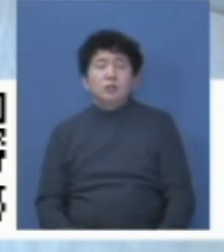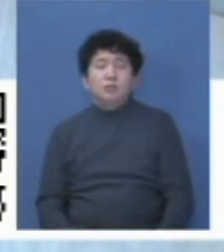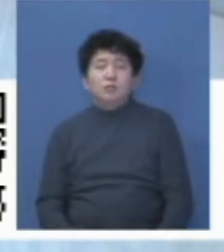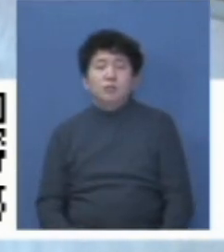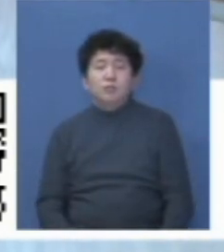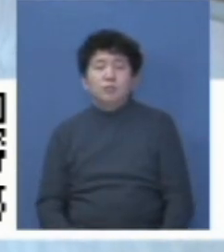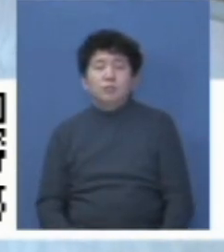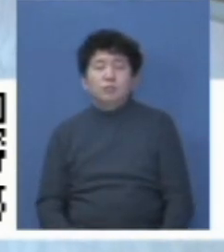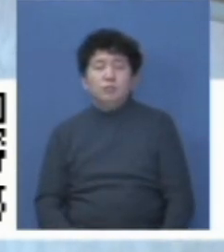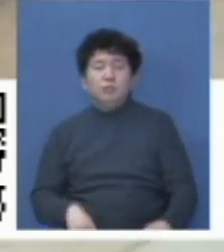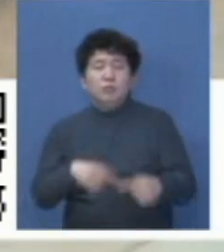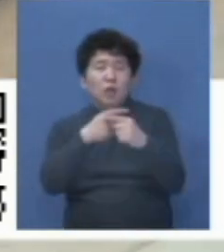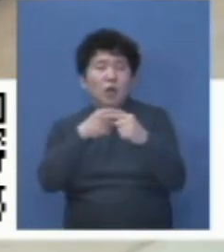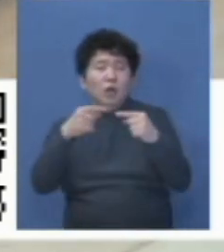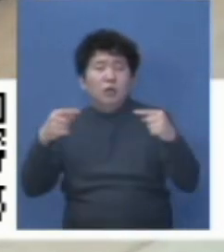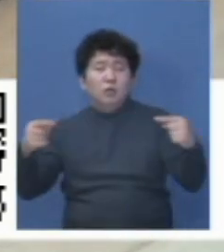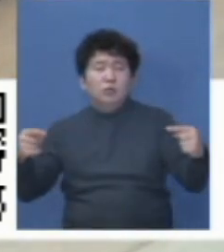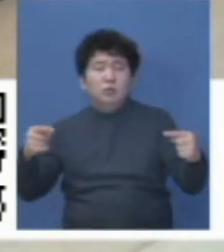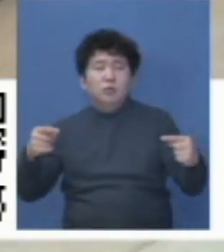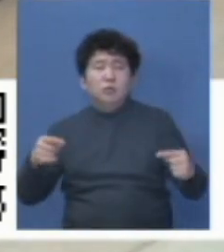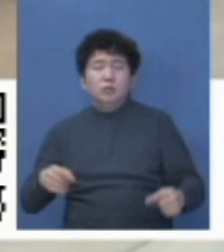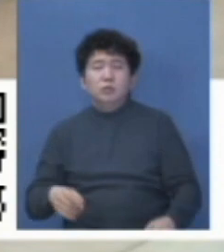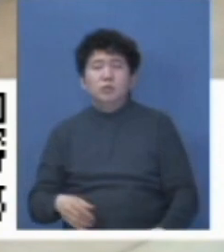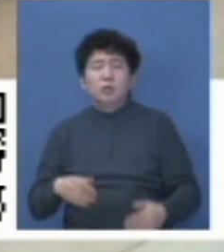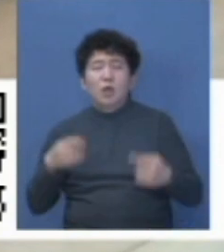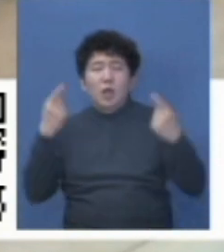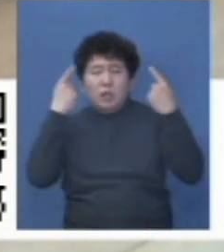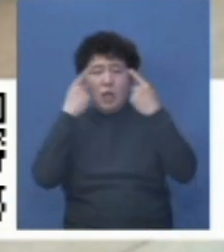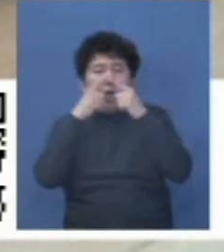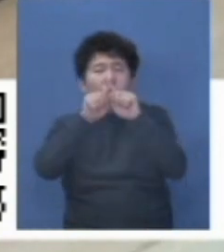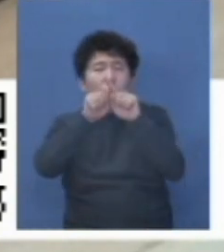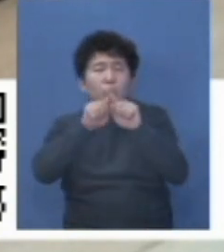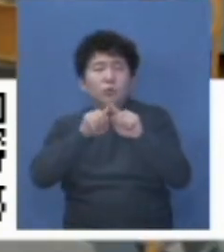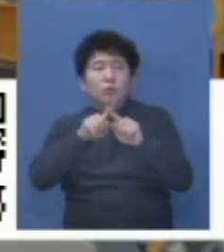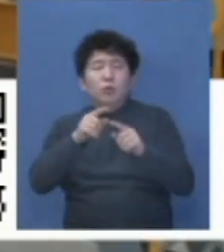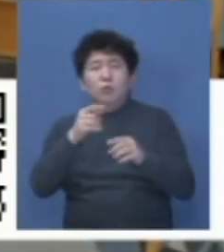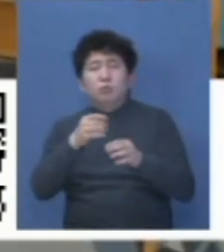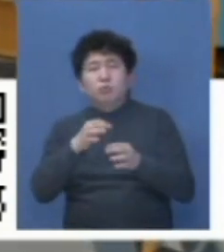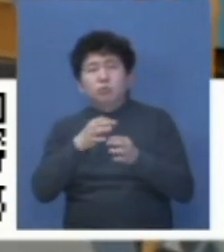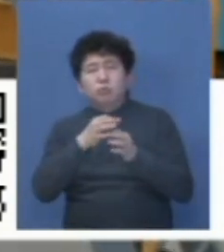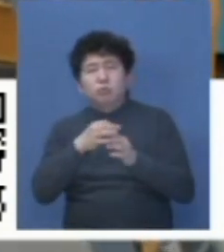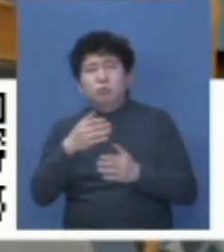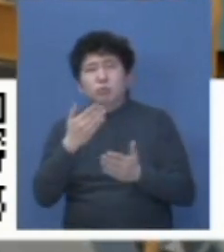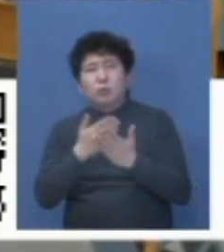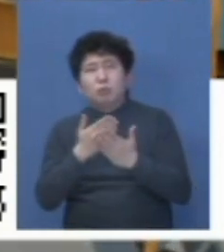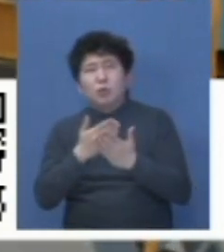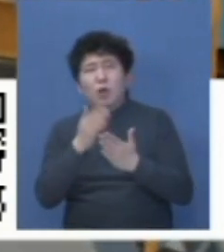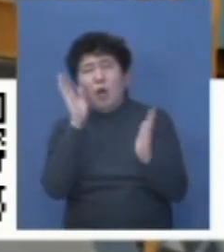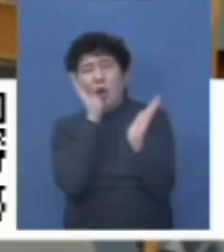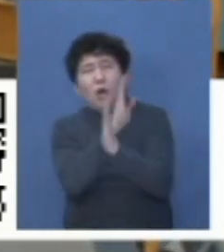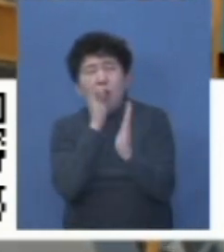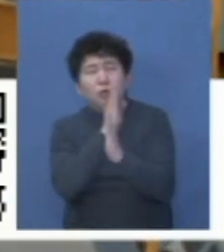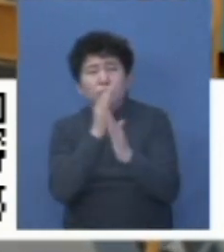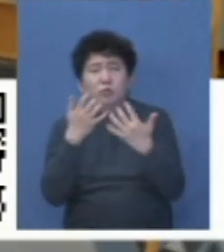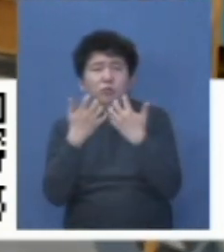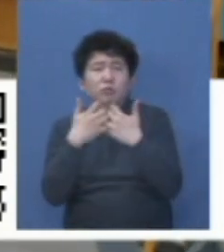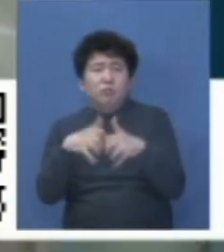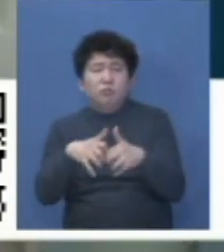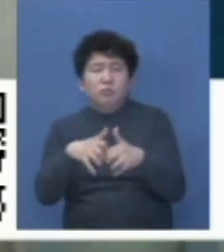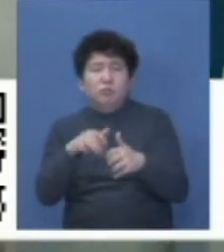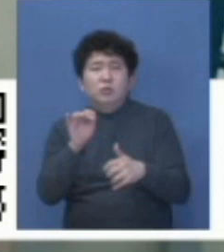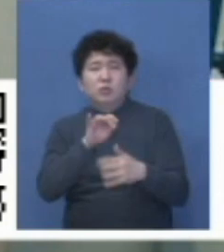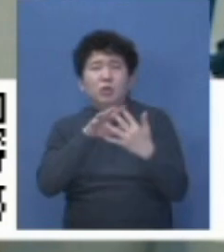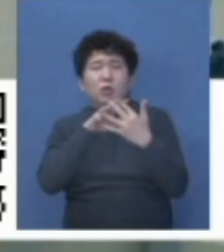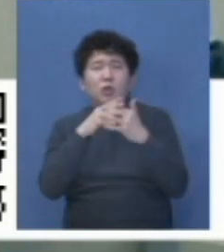работой целого ряда научных лабораторий вуза и технологиями в области экологии и безопасности жизнедеятельности, автоматизации и